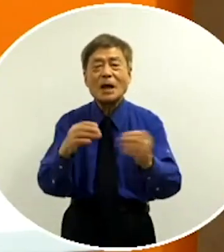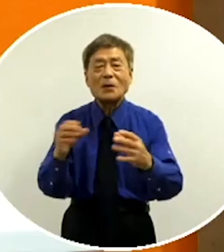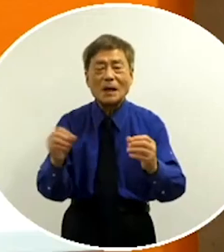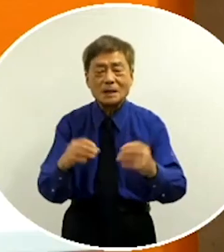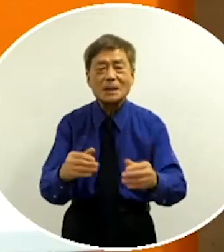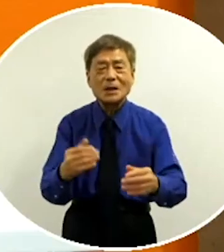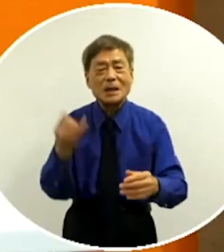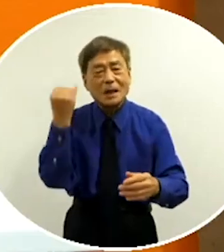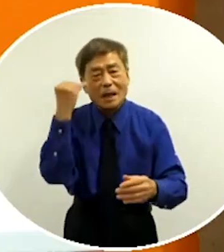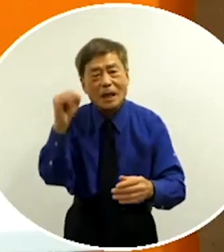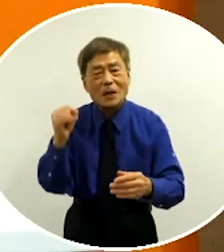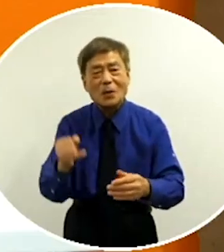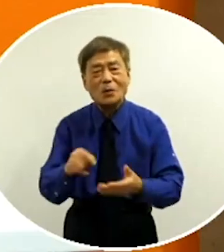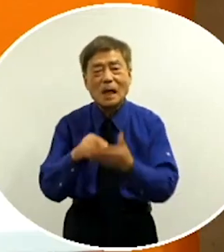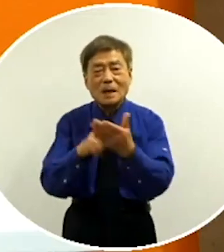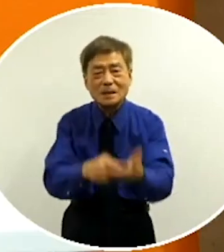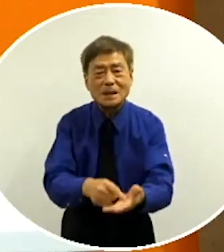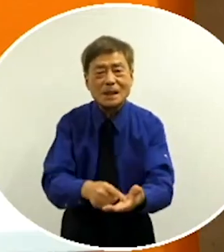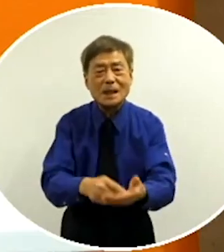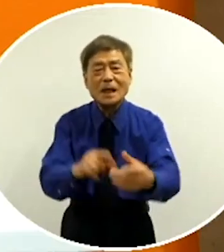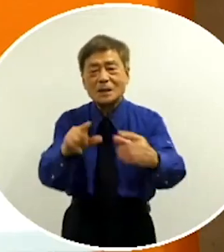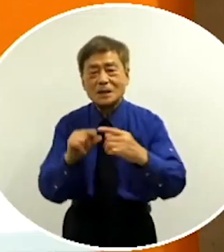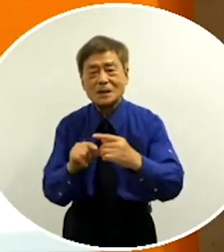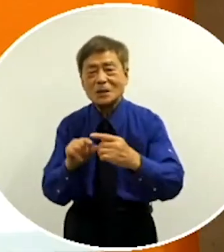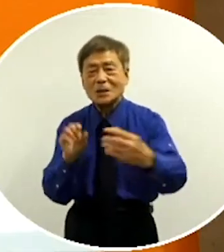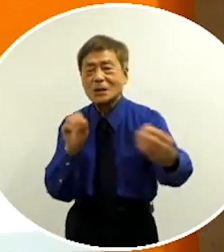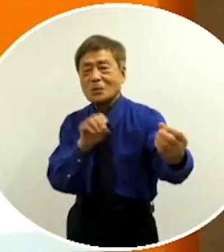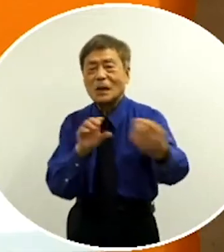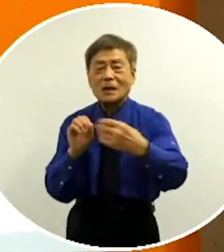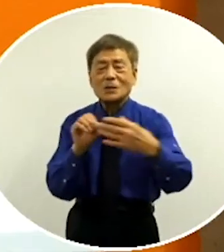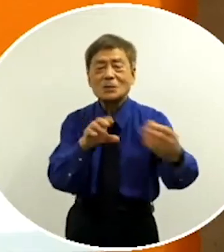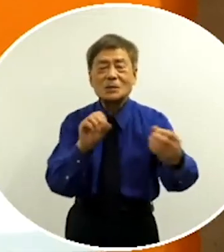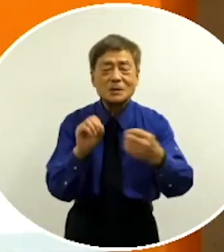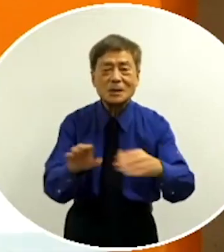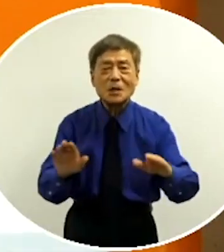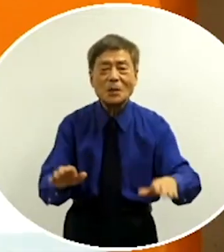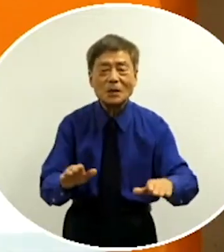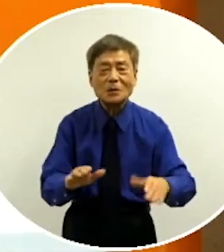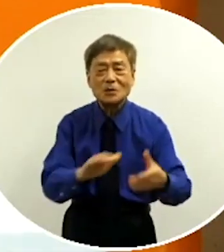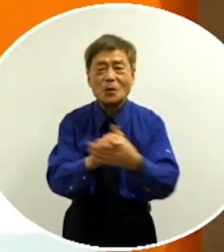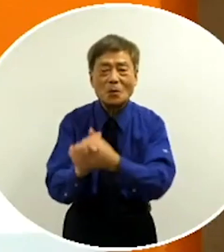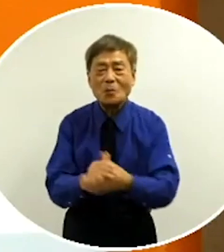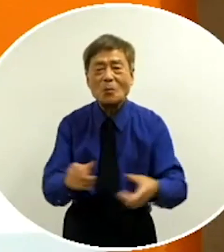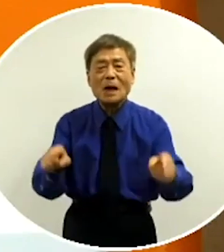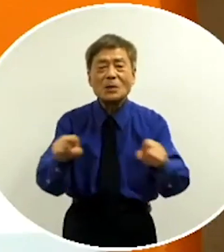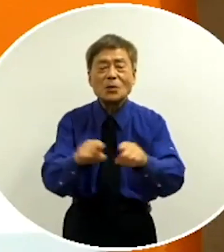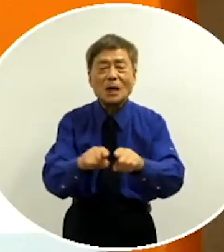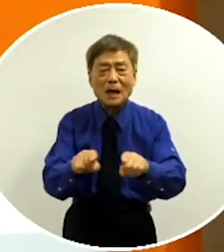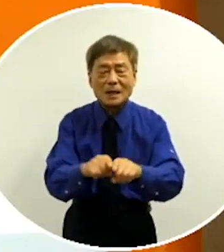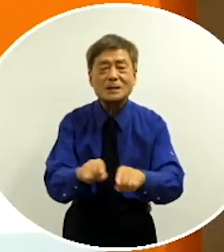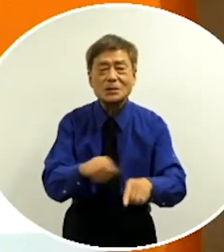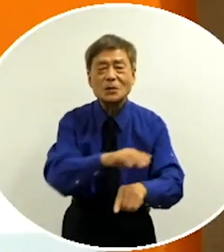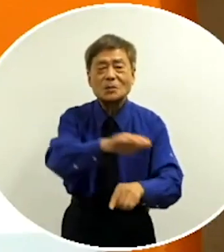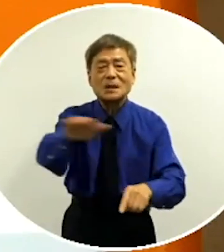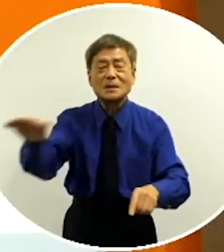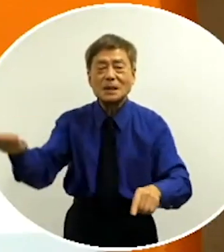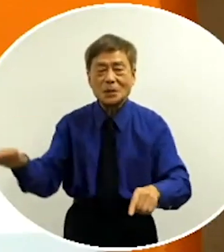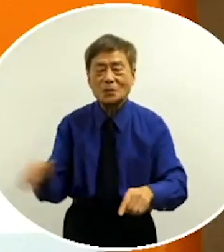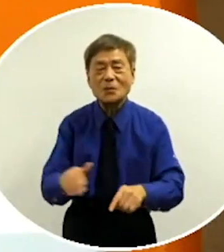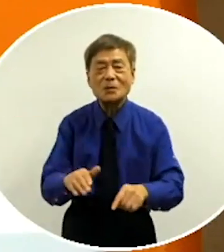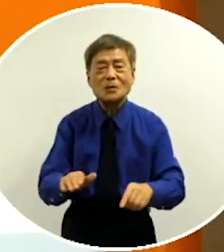しそれを大事にこのパプア州の皆さんとの参加型の wish今日この後4時から